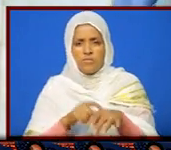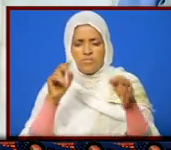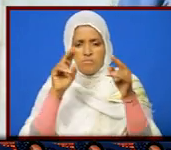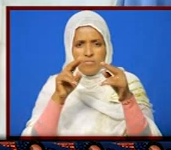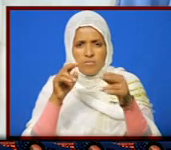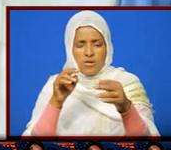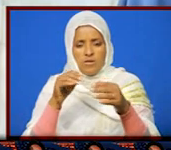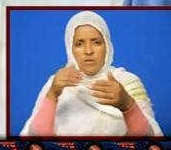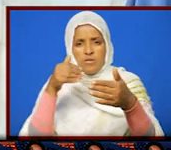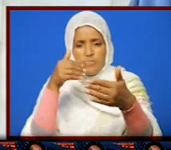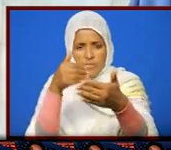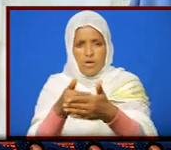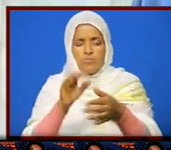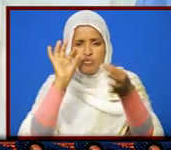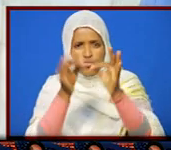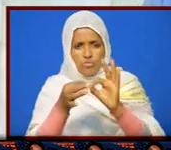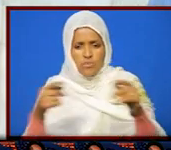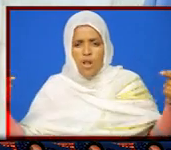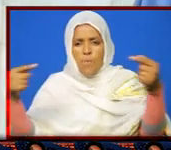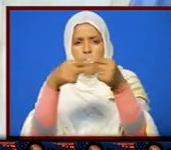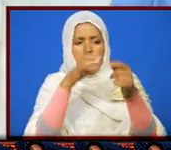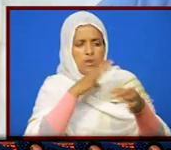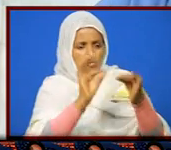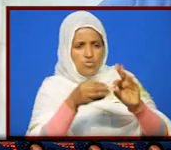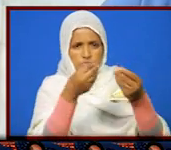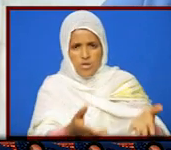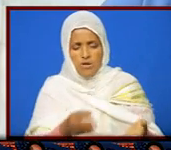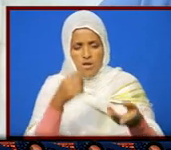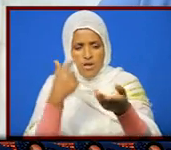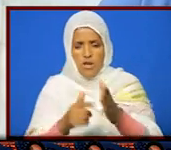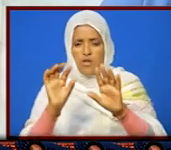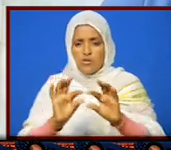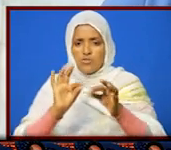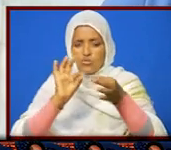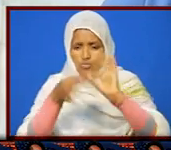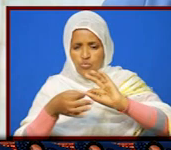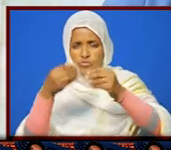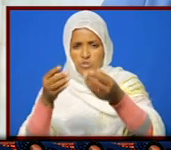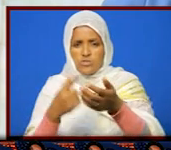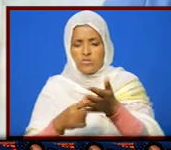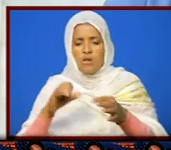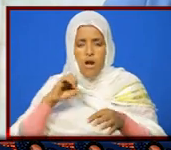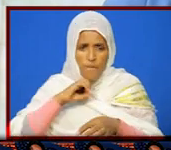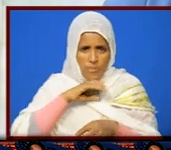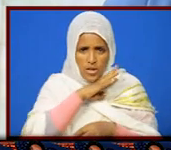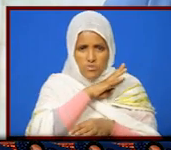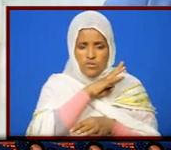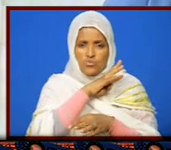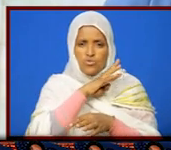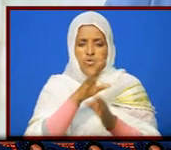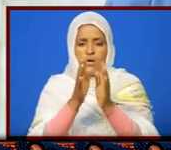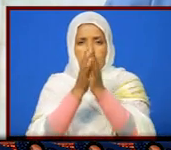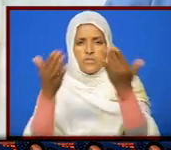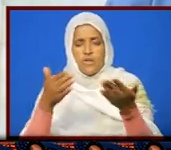አንዳንዴ የሚቀርም ትርጉም ለማይገናኝ ትርጉም ሲሰጥ ይታይ። እነዚህም ትርጉም ሲሰጡ